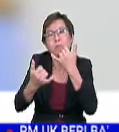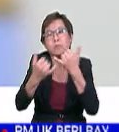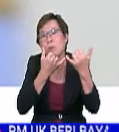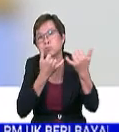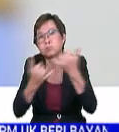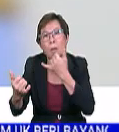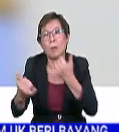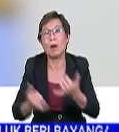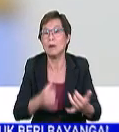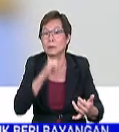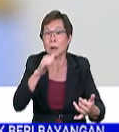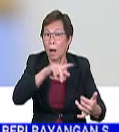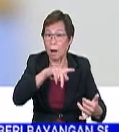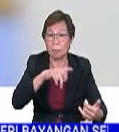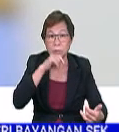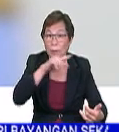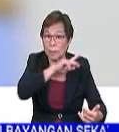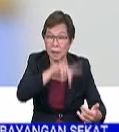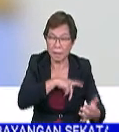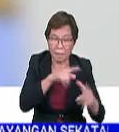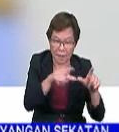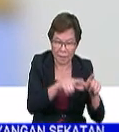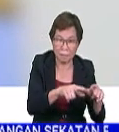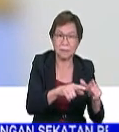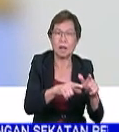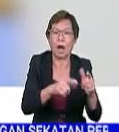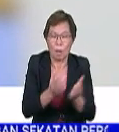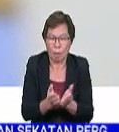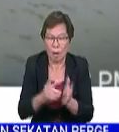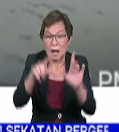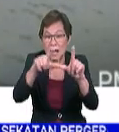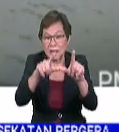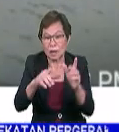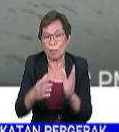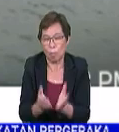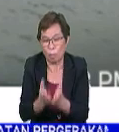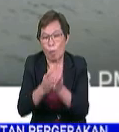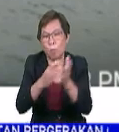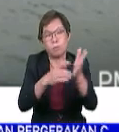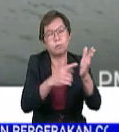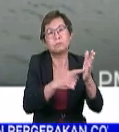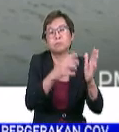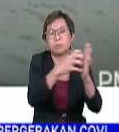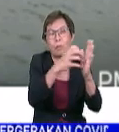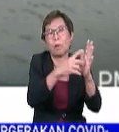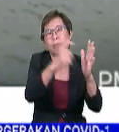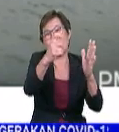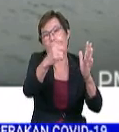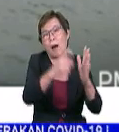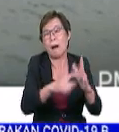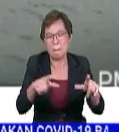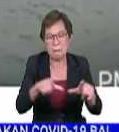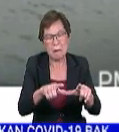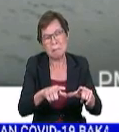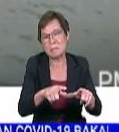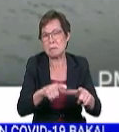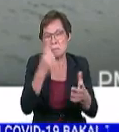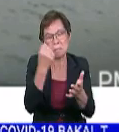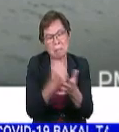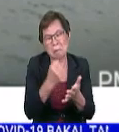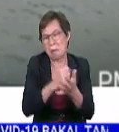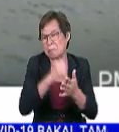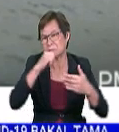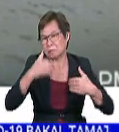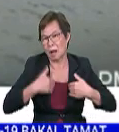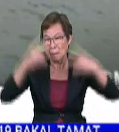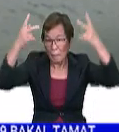di antaranya tidak memiliki lesen lesson-book tamat tempo serta tidak mengekspos dan premi perjalanan yang sah pengalaman